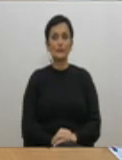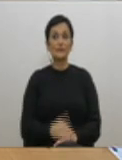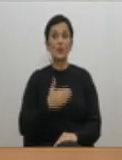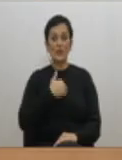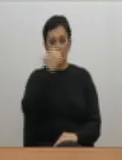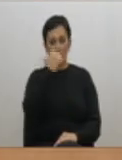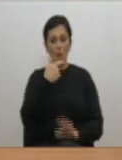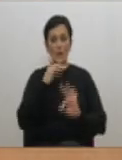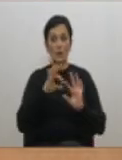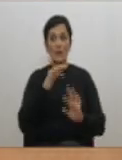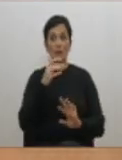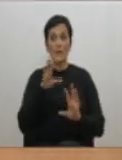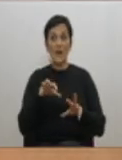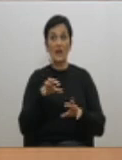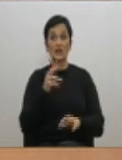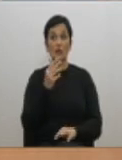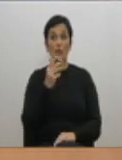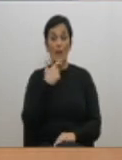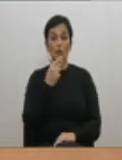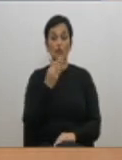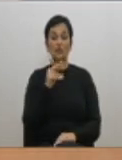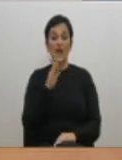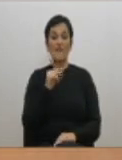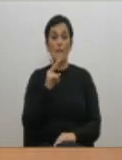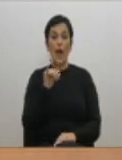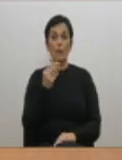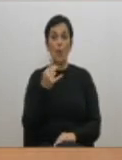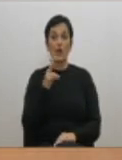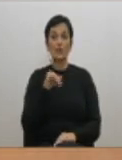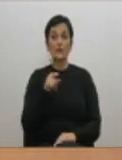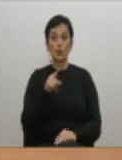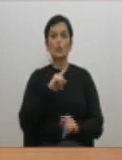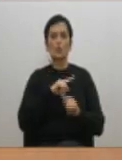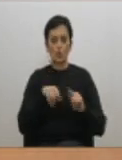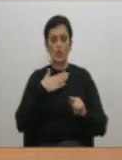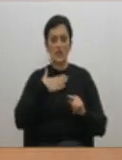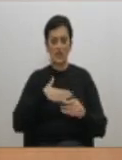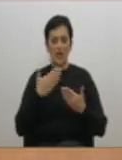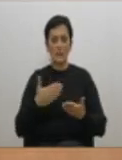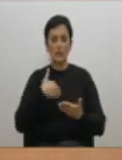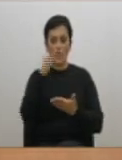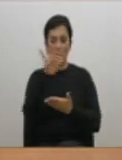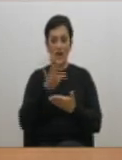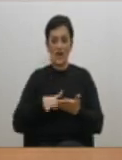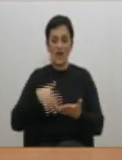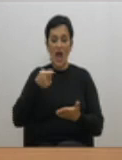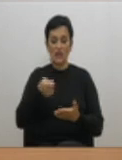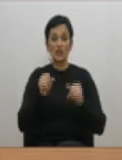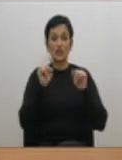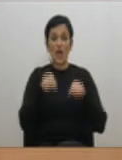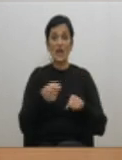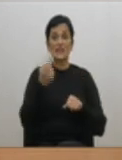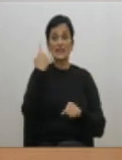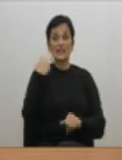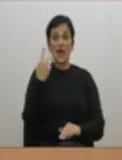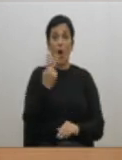მინდა მადლობა გადავუხადო პარლამენტის თავმჯდომარეს ბატონ შალვა პაპუაშვილს, რადგან დროულად დააკმაყოფილა ჩემი განცხადება და მომეცა საშუალება წინა ორ